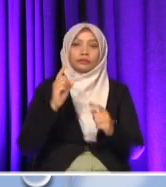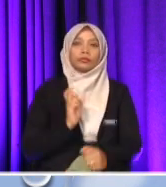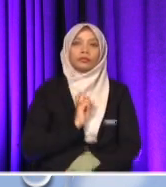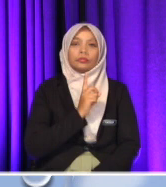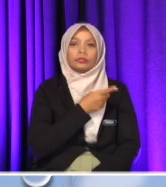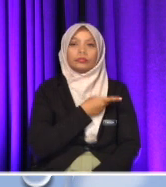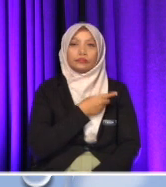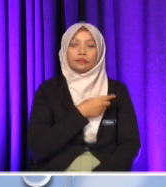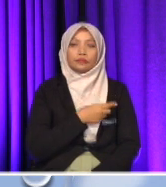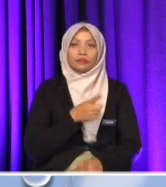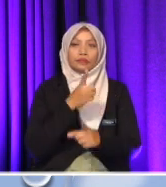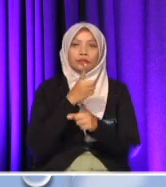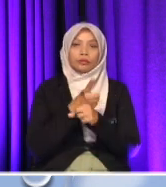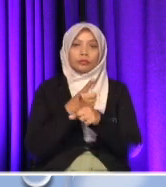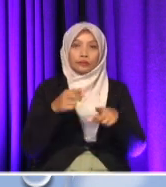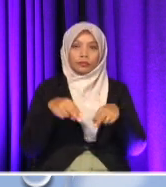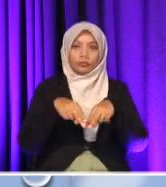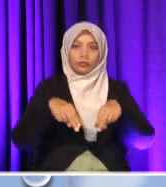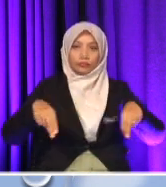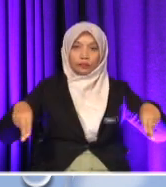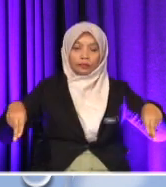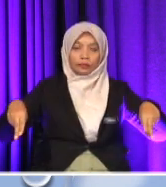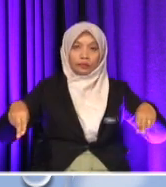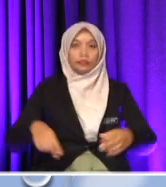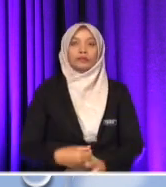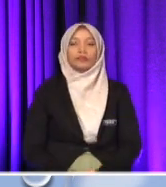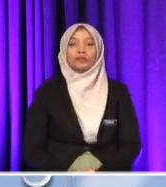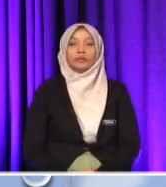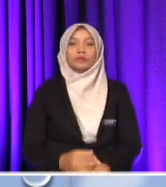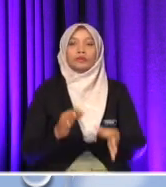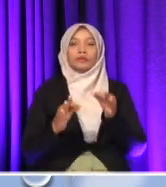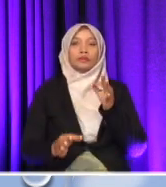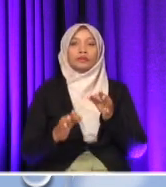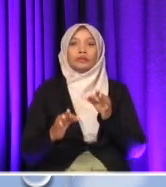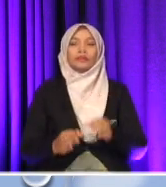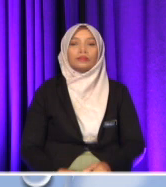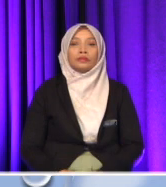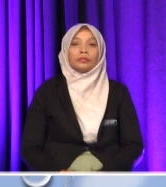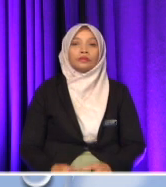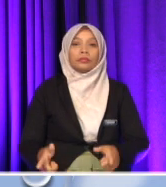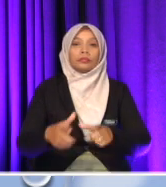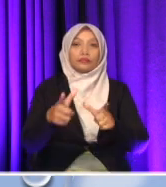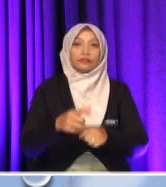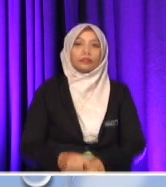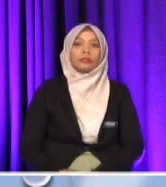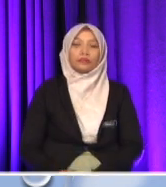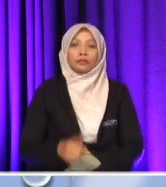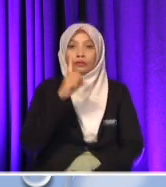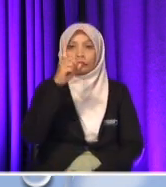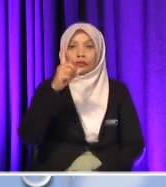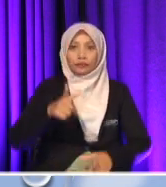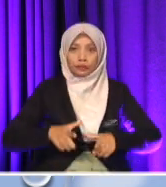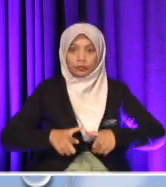tahu selari kan akan mewujudkan arus cabang kan pada cabang. Kalau liter siri, kalau siri dia satu laluan saja kan,